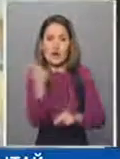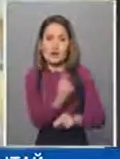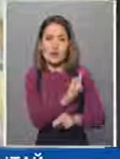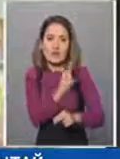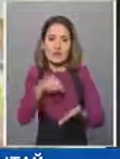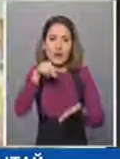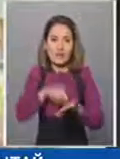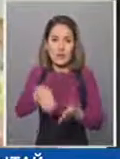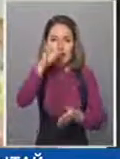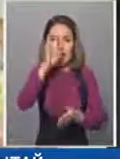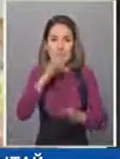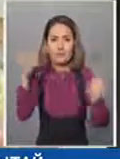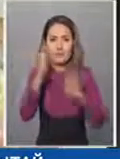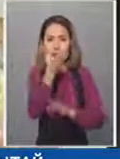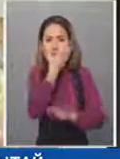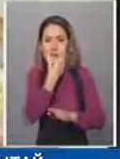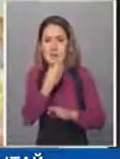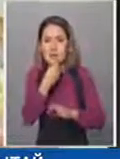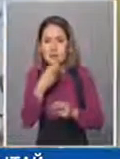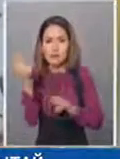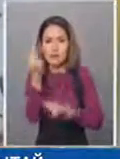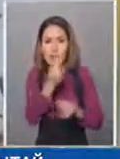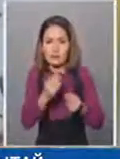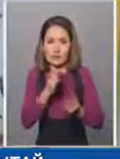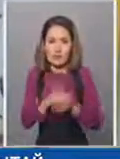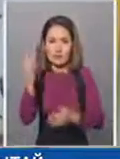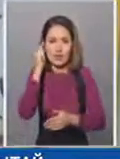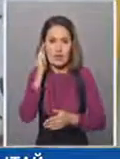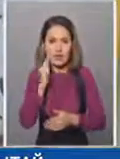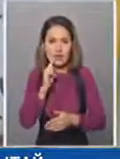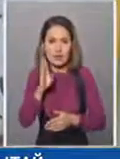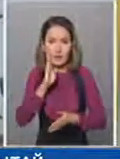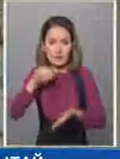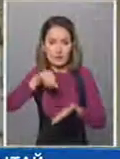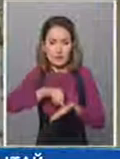шеберлерінің туындылары мен Қазақстан табиғатының көрінісі түрткі болыпты.